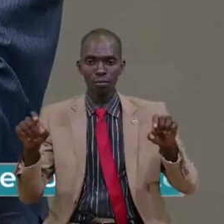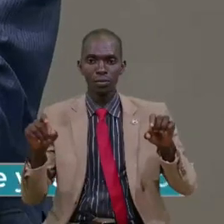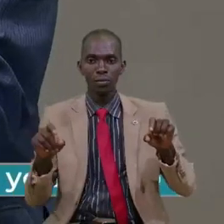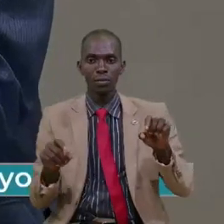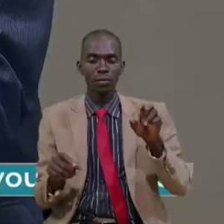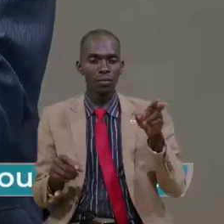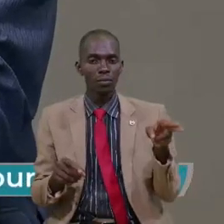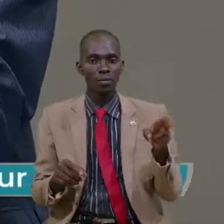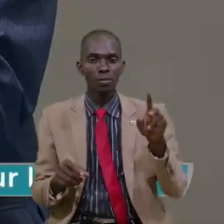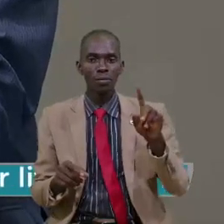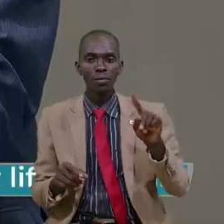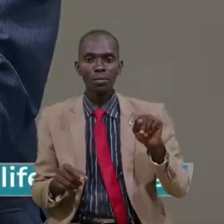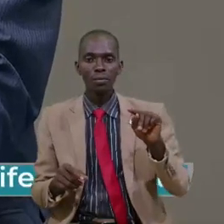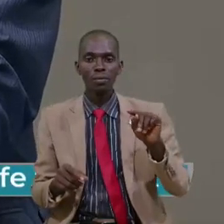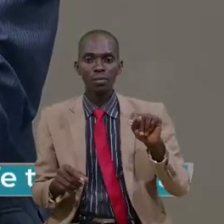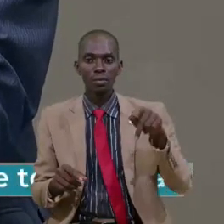Jessica.